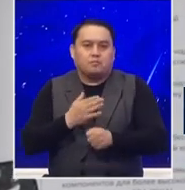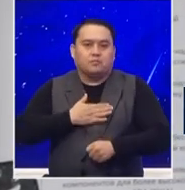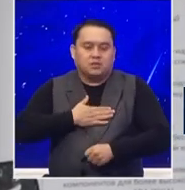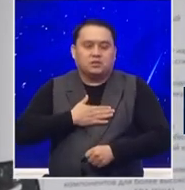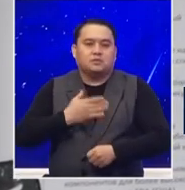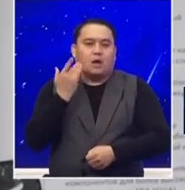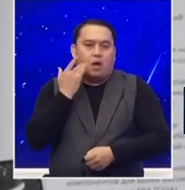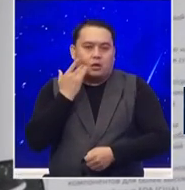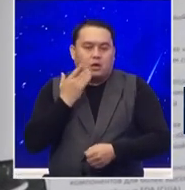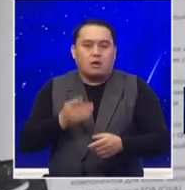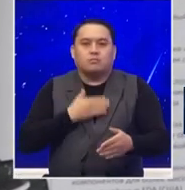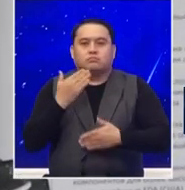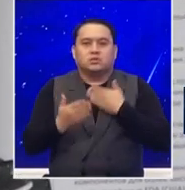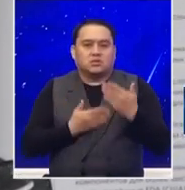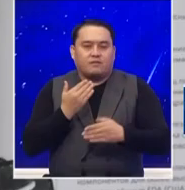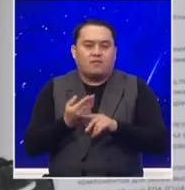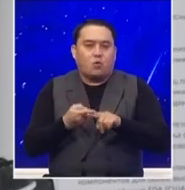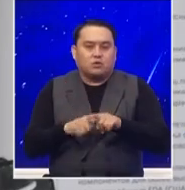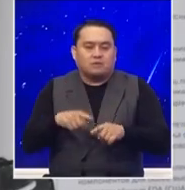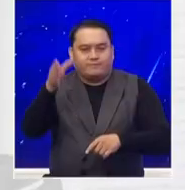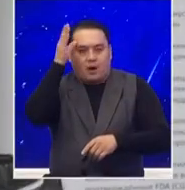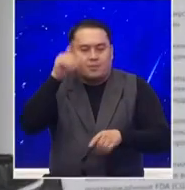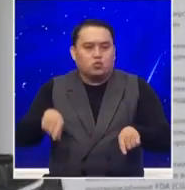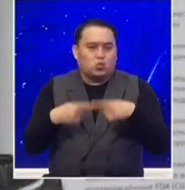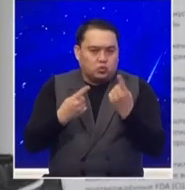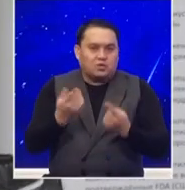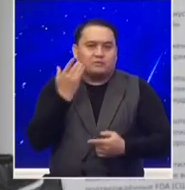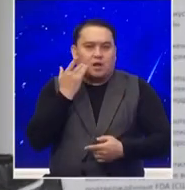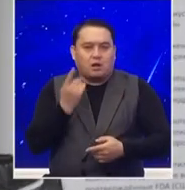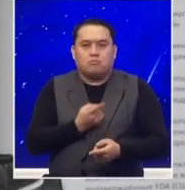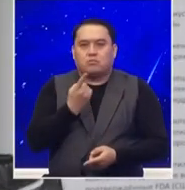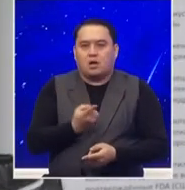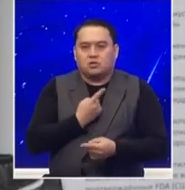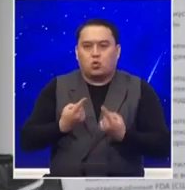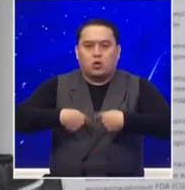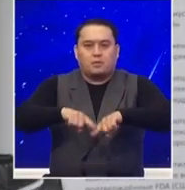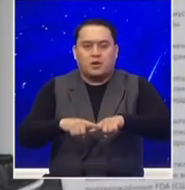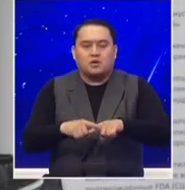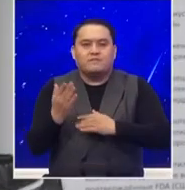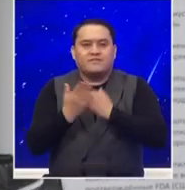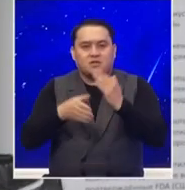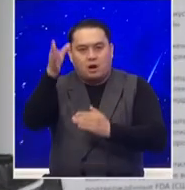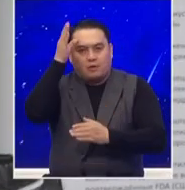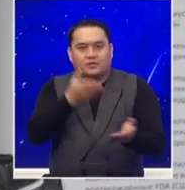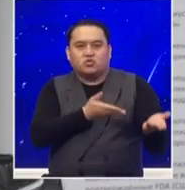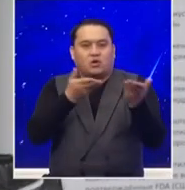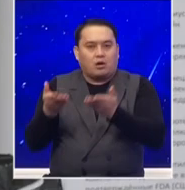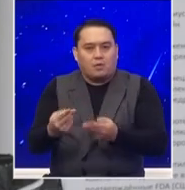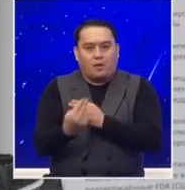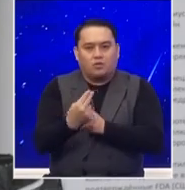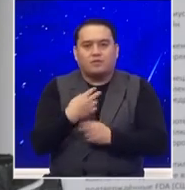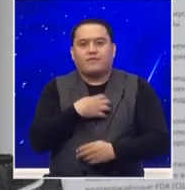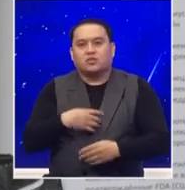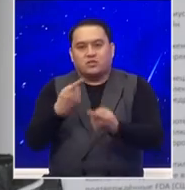салада әрқашан шыңдалып отырамыз. Білімімізді жетілдіреміз. Сол себепті шеберлік сабағын ұйымдастырдық. Жоғары білікті мамандарды шақыртып,